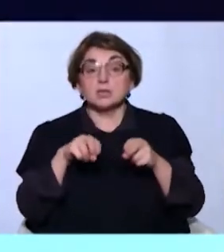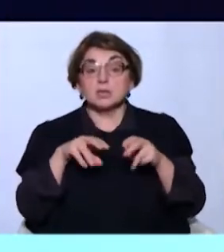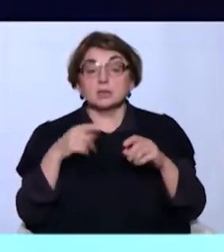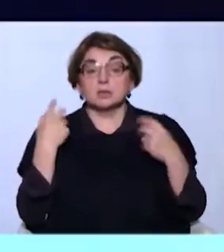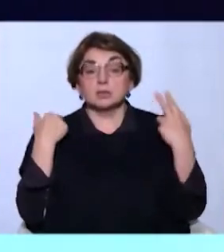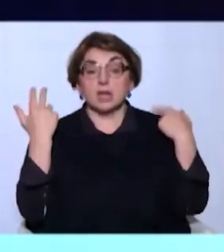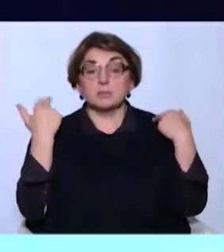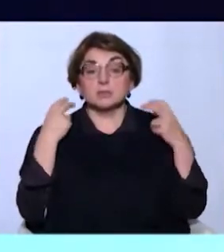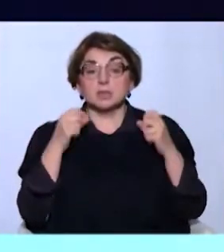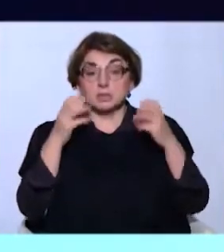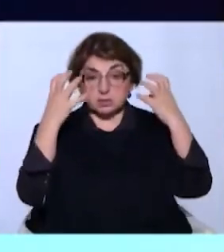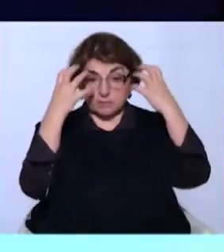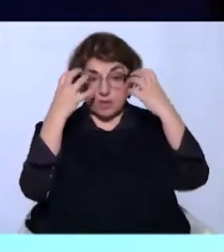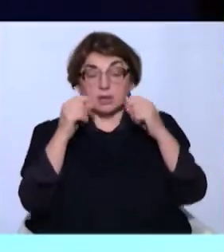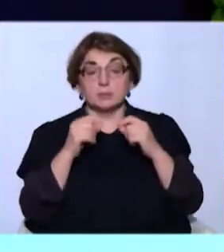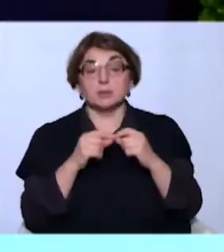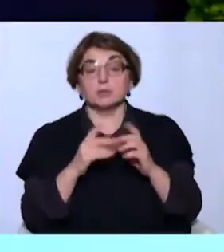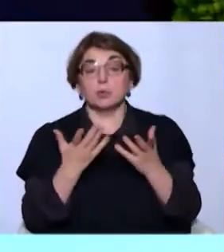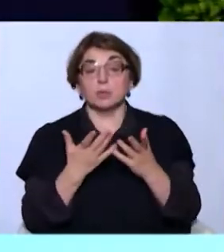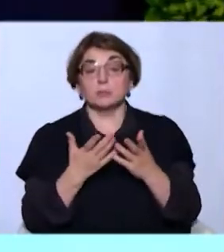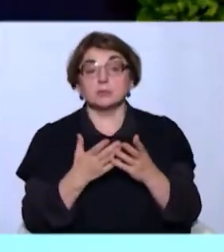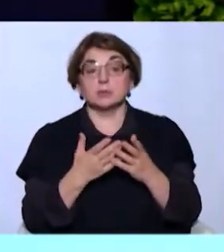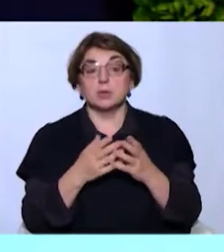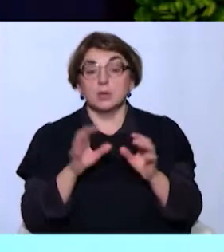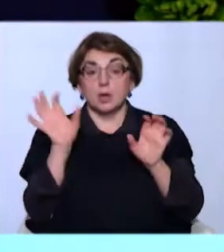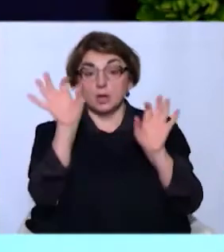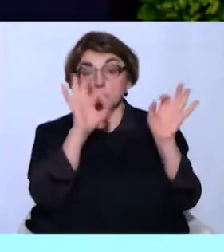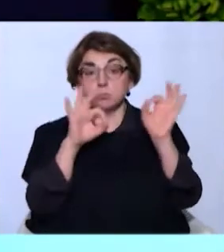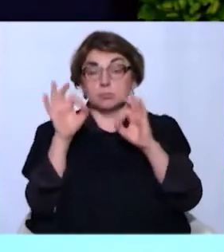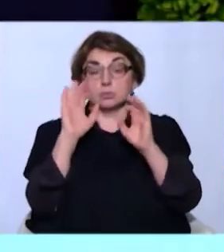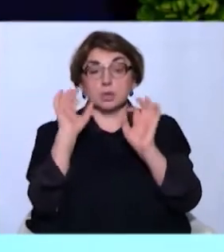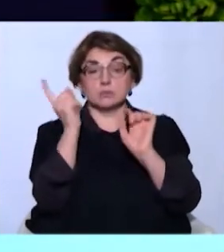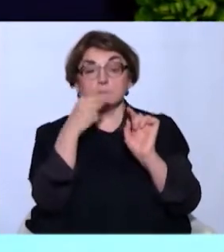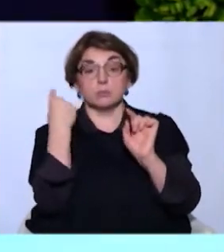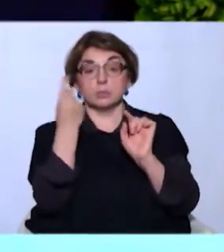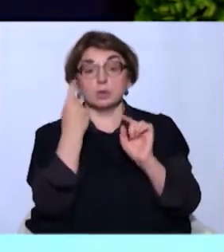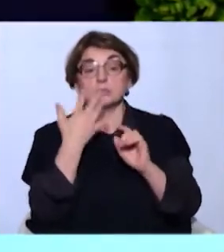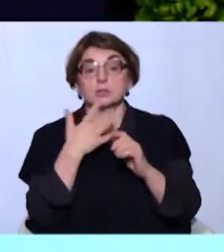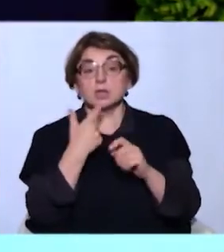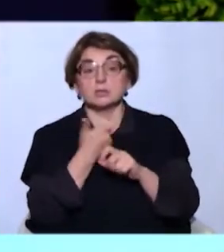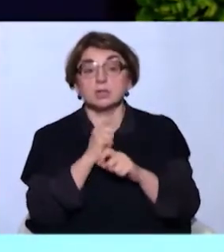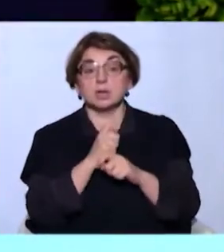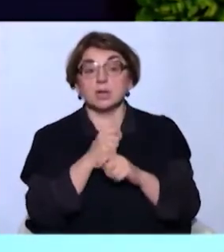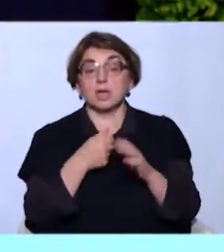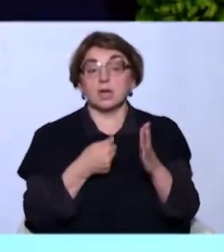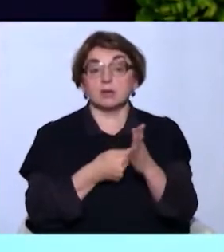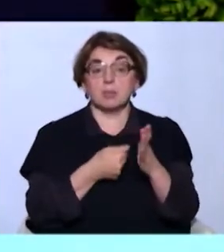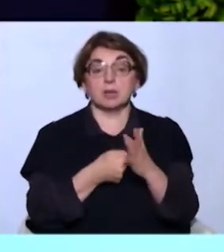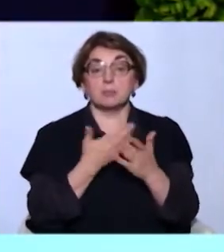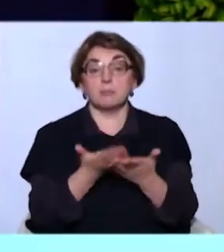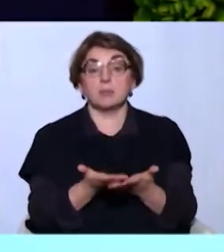დამსხდარი თვალები, რომლებიც ბრუნავს ტრიალებს და მას ძალიან ეხმარება